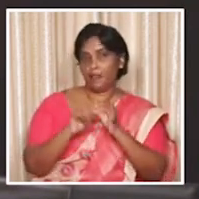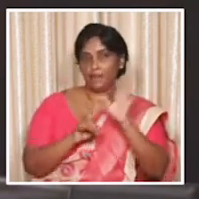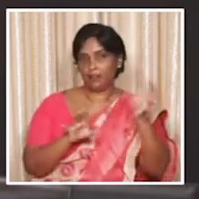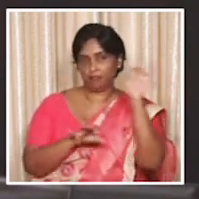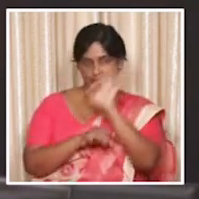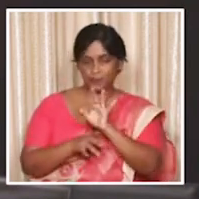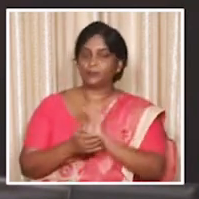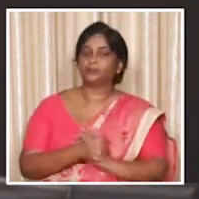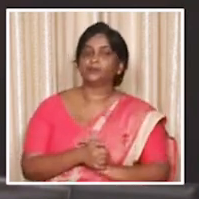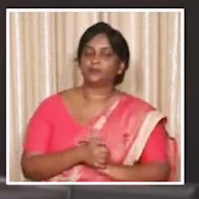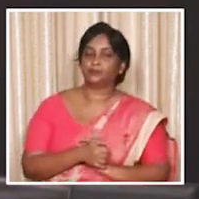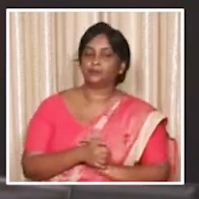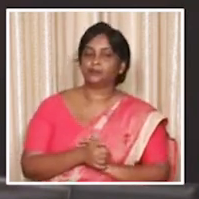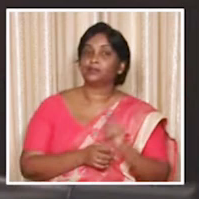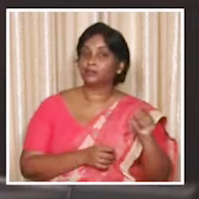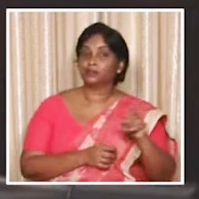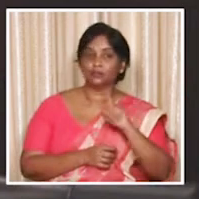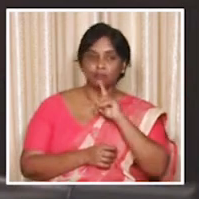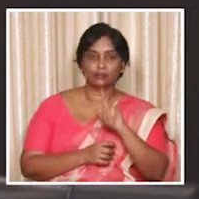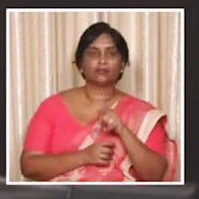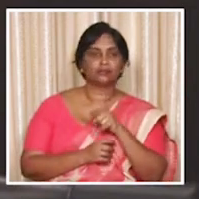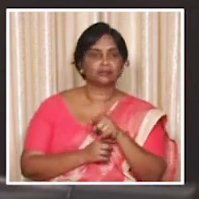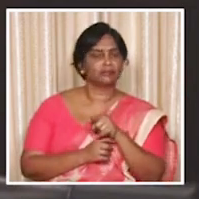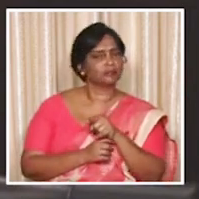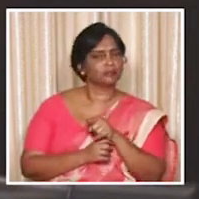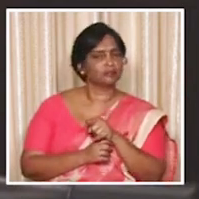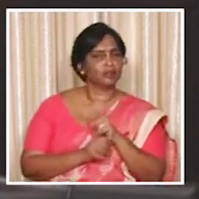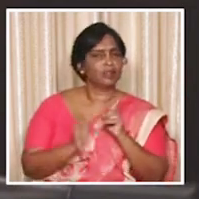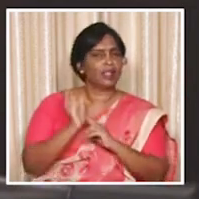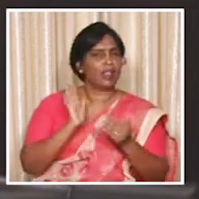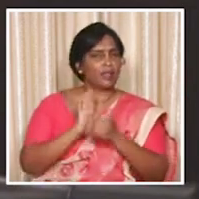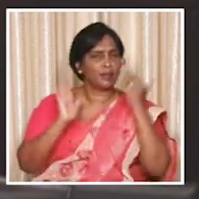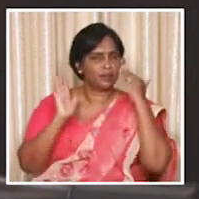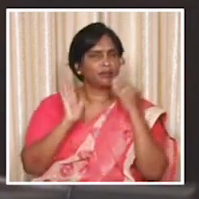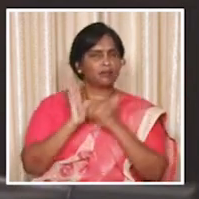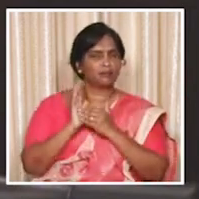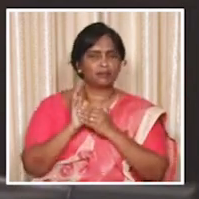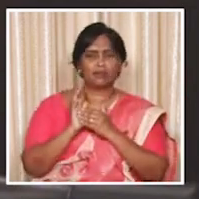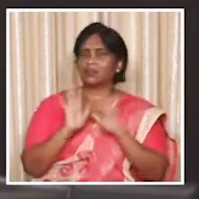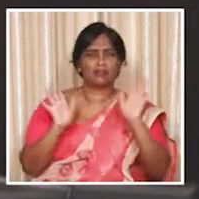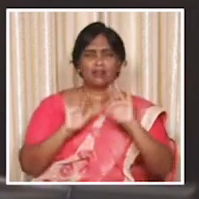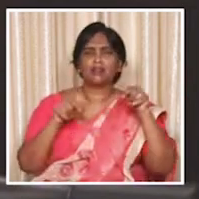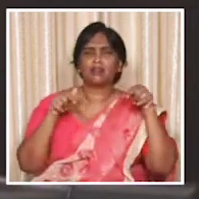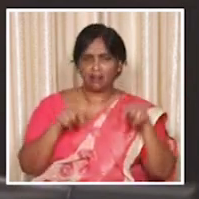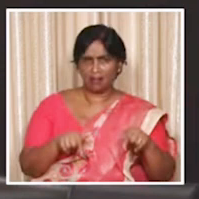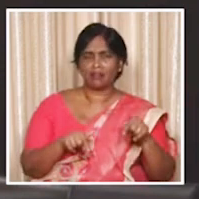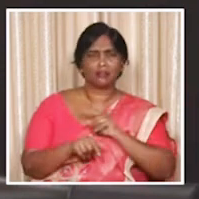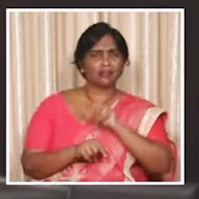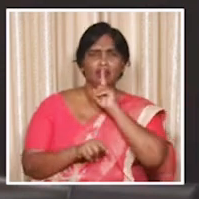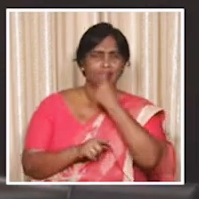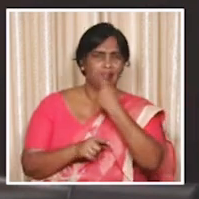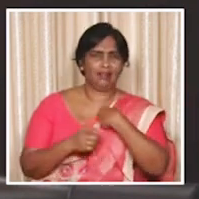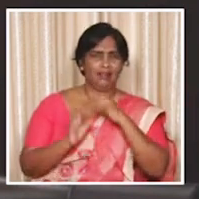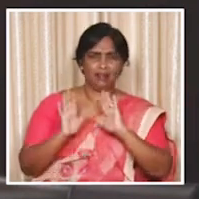එතකොට එතුමා කතා කරා මේ ඩිග්නිටි එක ගැන, අර කම්කරුවන් සම්බන්ධයෙන් පේන් බාසේ නෑ අද වෙනකොට එතුමන්ලා මතක් කරන දෙයක්